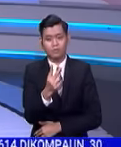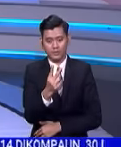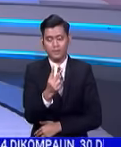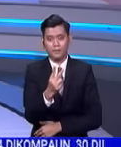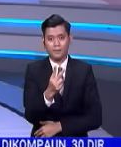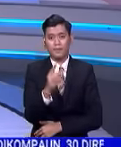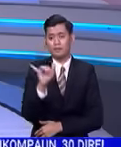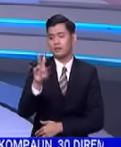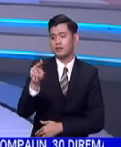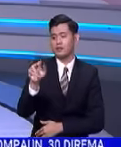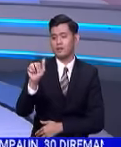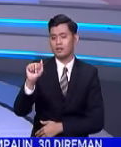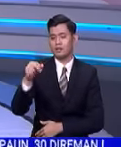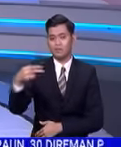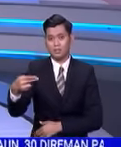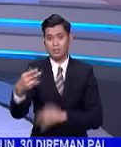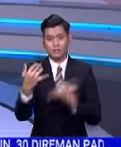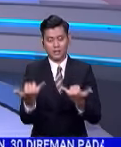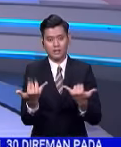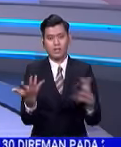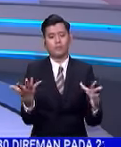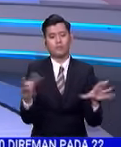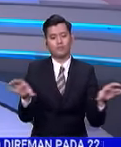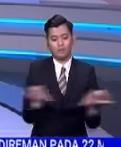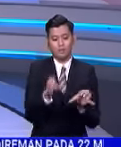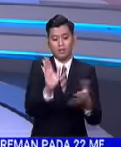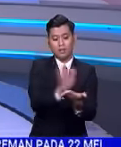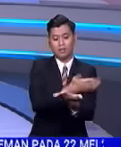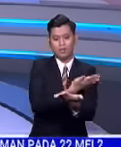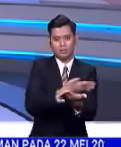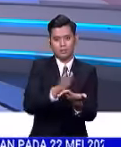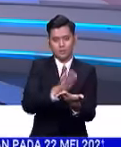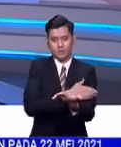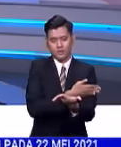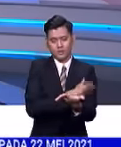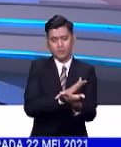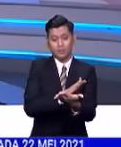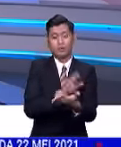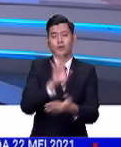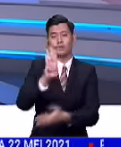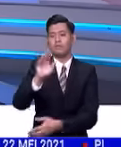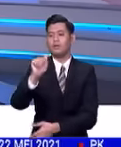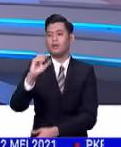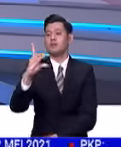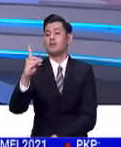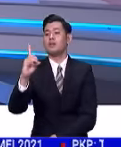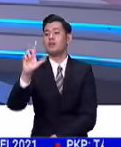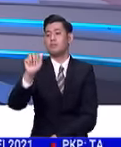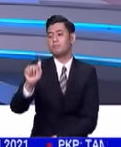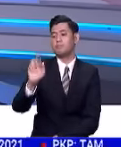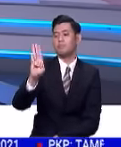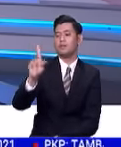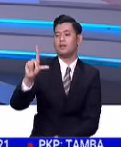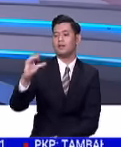ini bakal muncul dengan single bergenre balada yang lebih sesuai dengan penampilan terbaharunya.